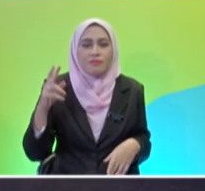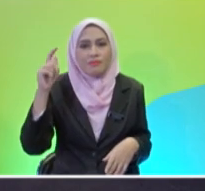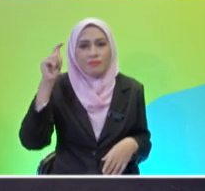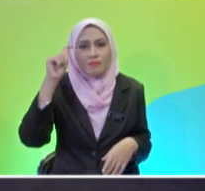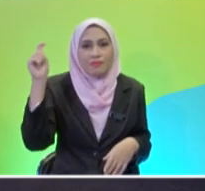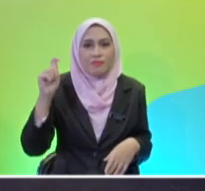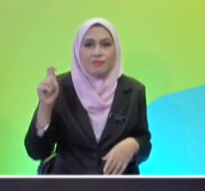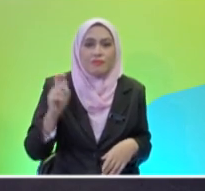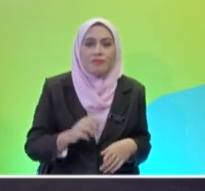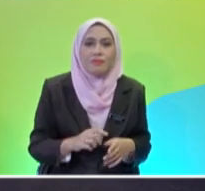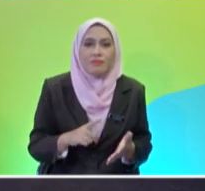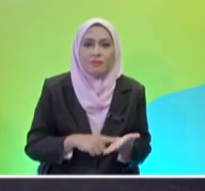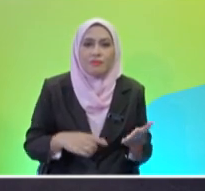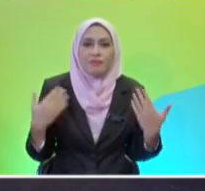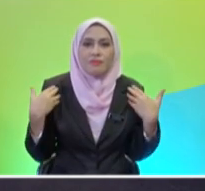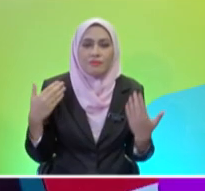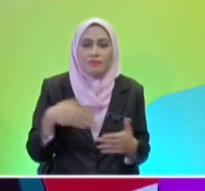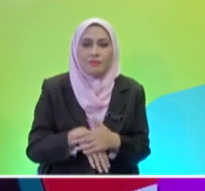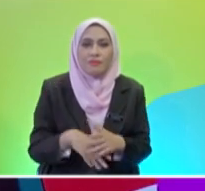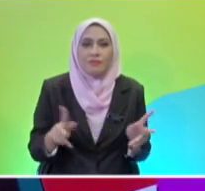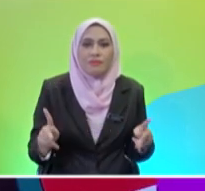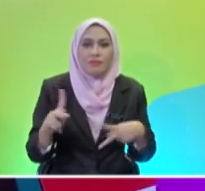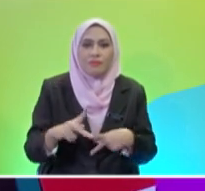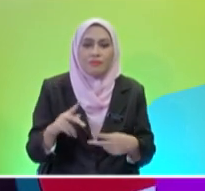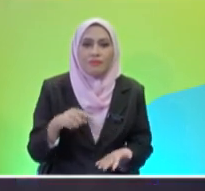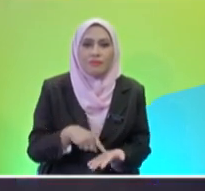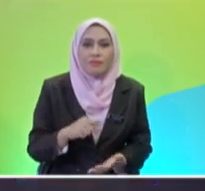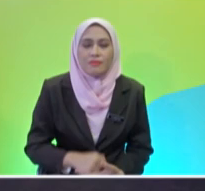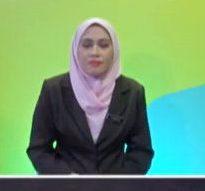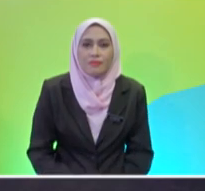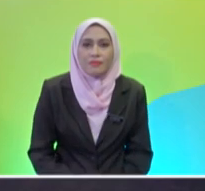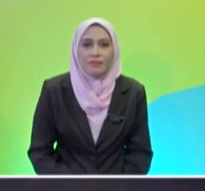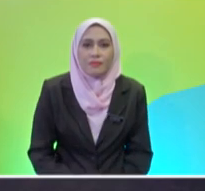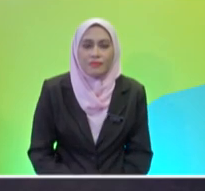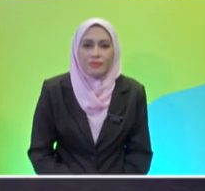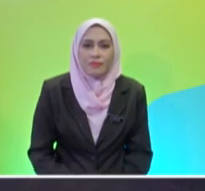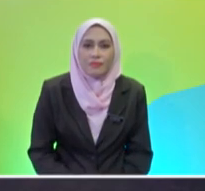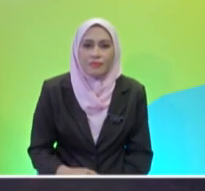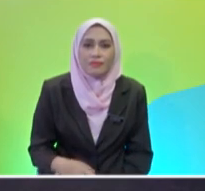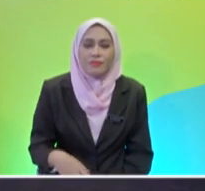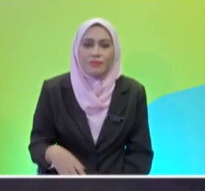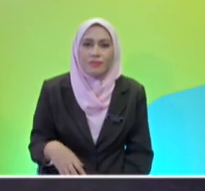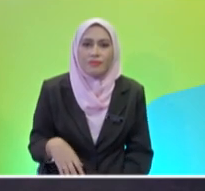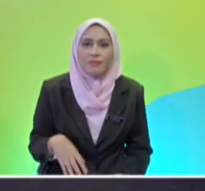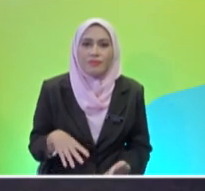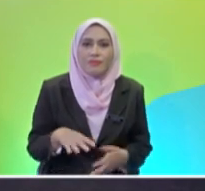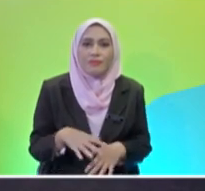dalam kotak misteri ini. Okey, kalau macam tu kita minta kakak Ria apa rasa?